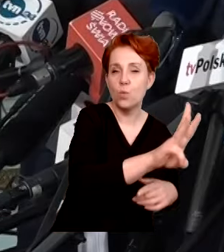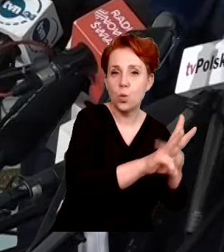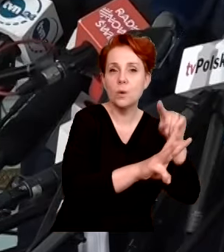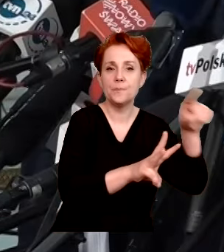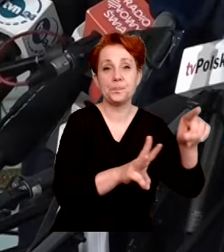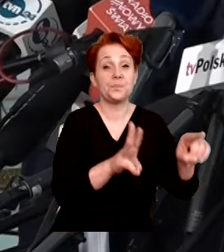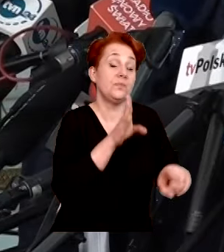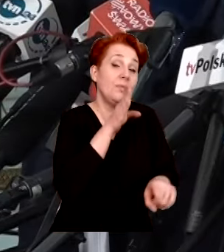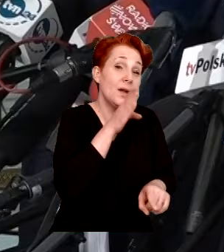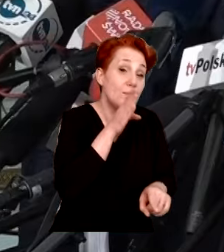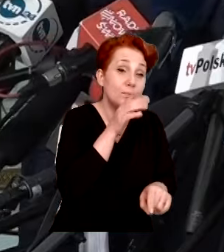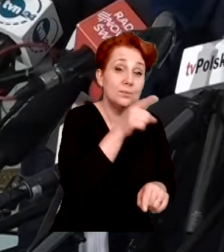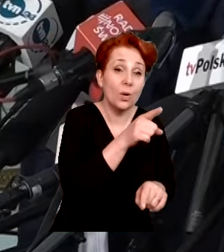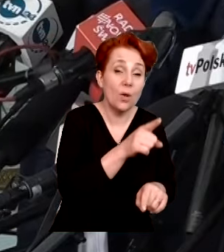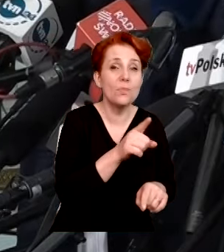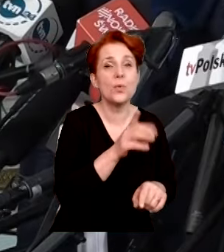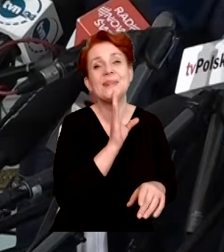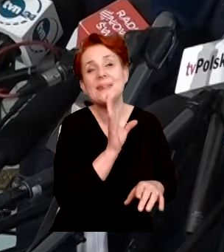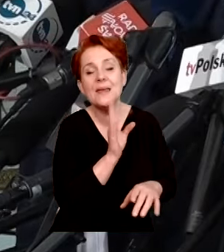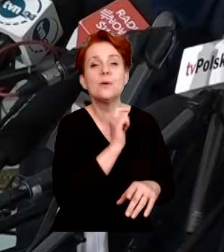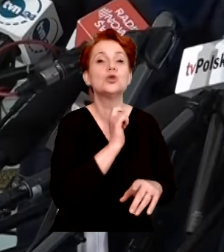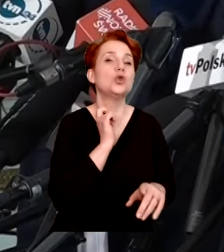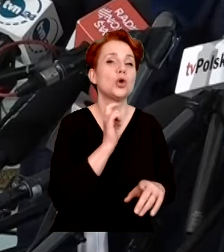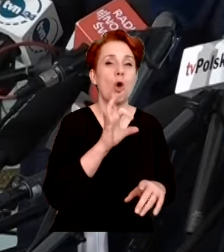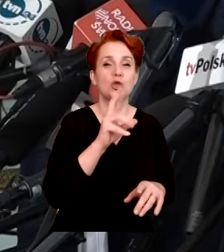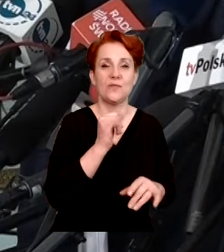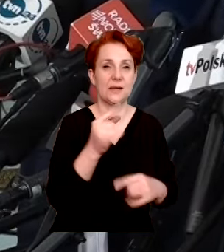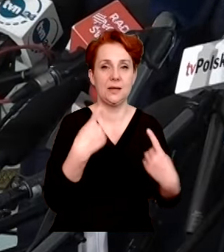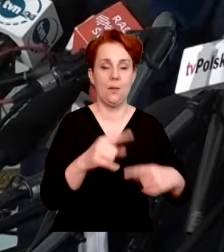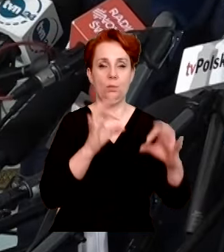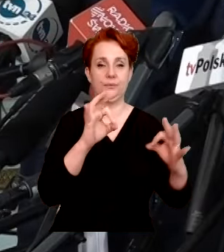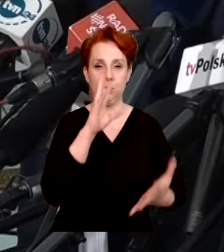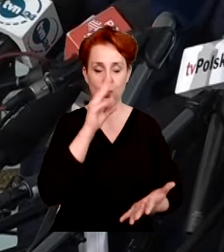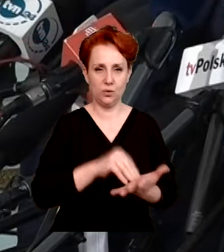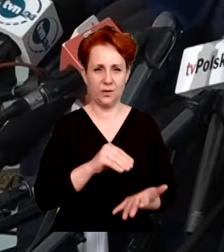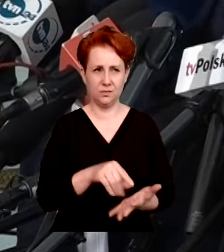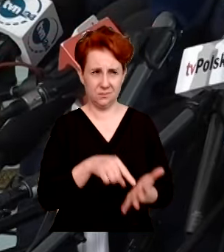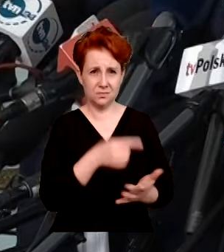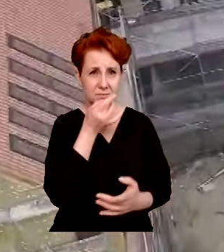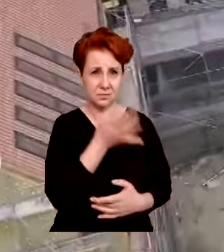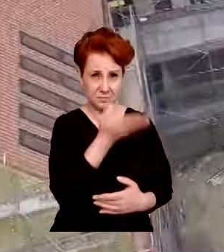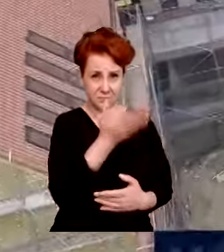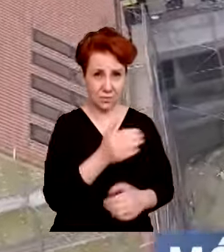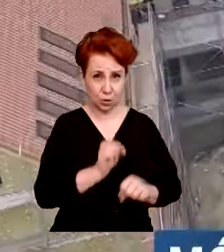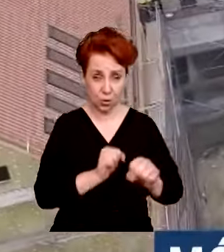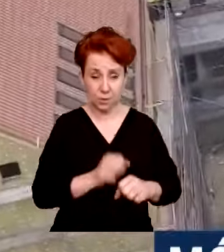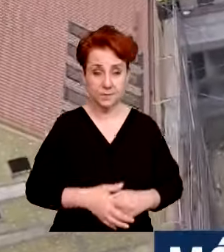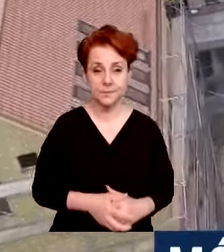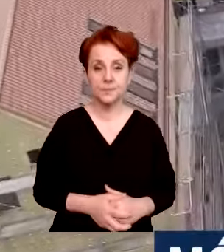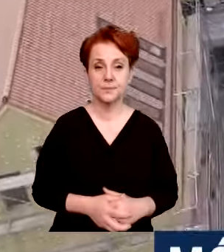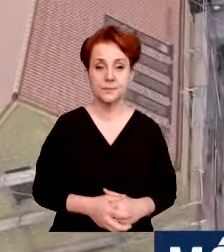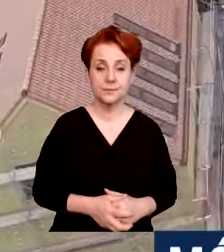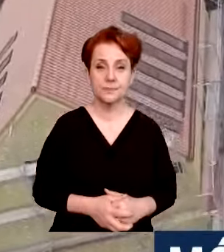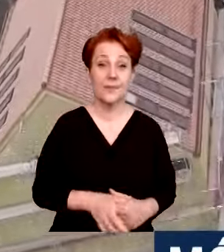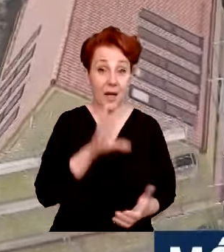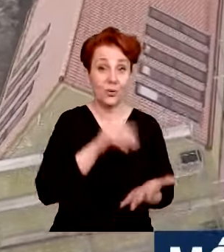rzekomo ksiądz Olszewski nie miał wystarczającego doświadczenia. To jest zarzut, który dzisiaj został postawiony w sądzie. Mimo, że takie doświadczenie